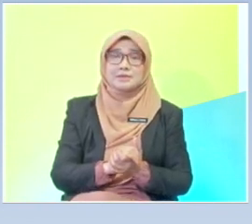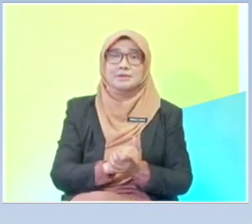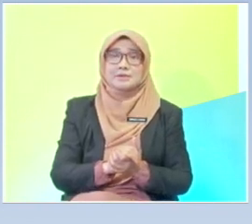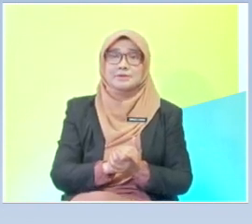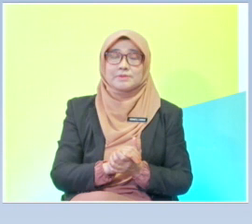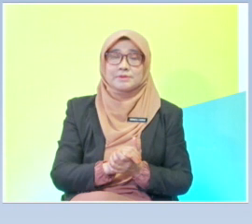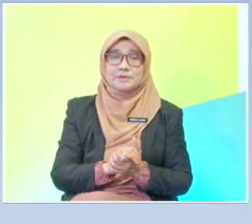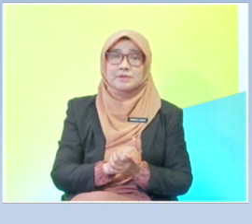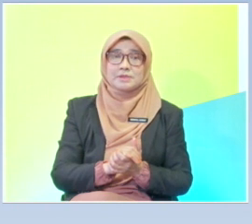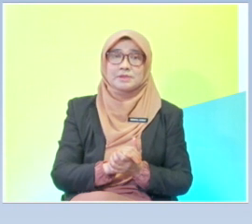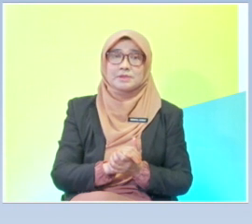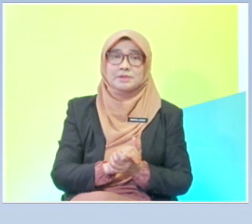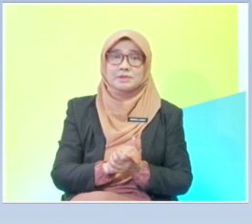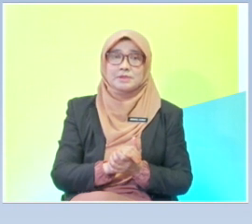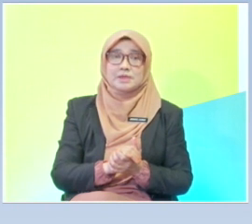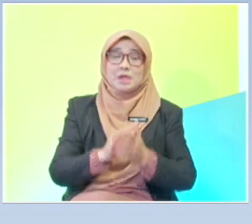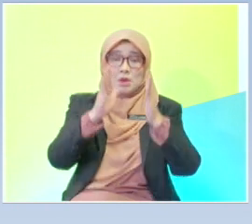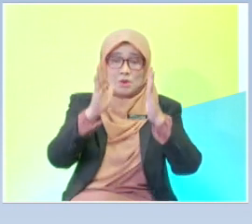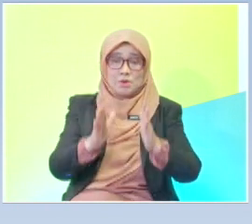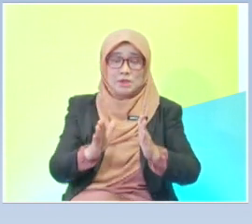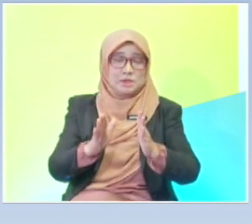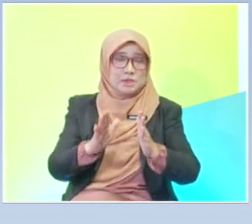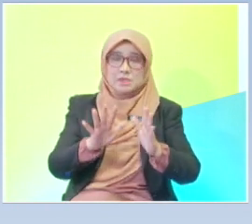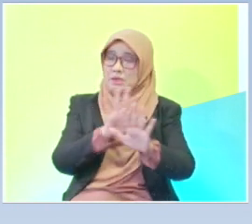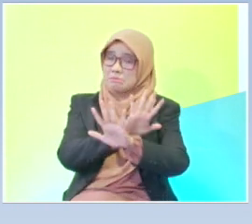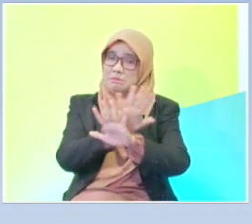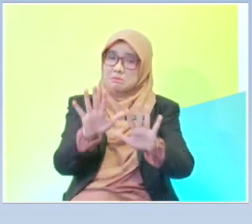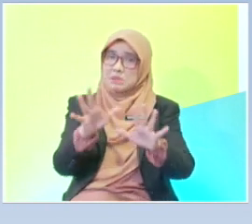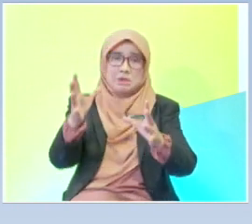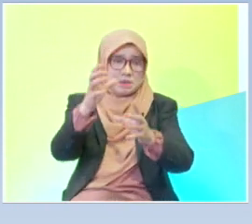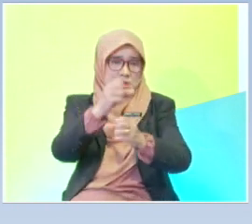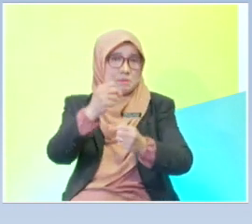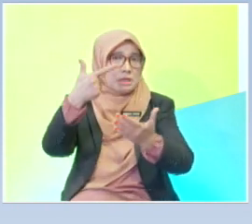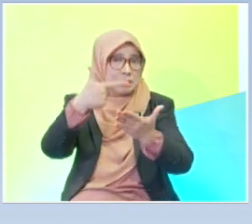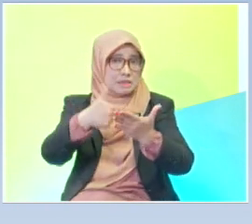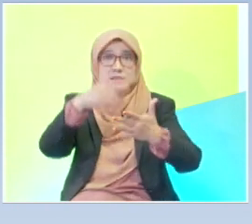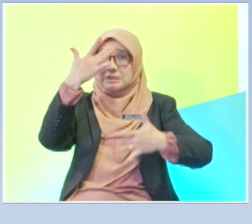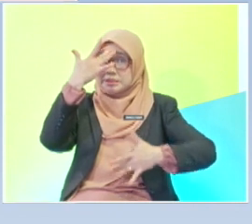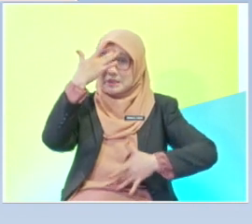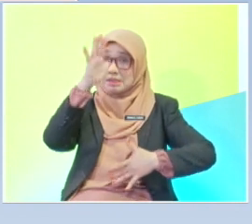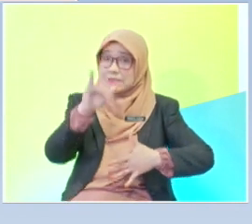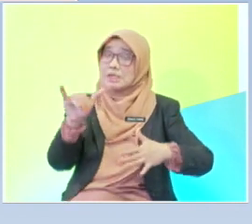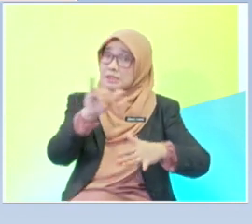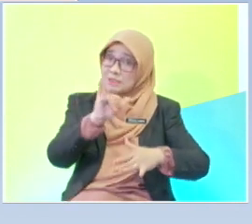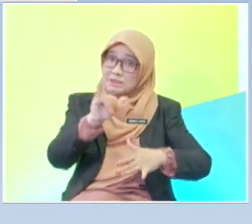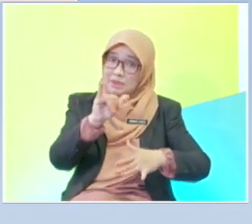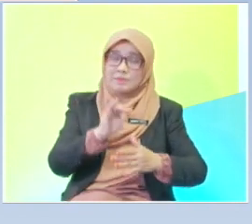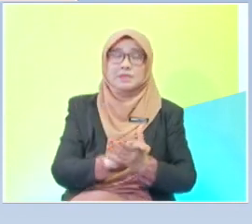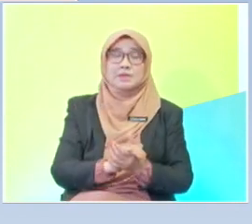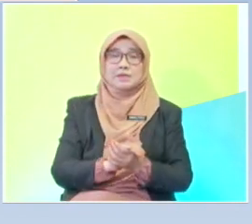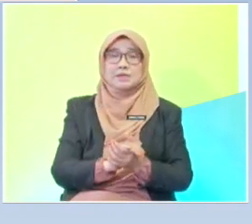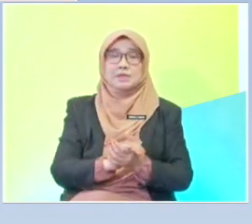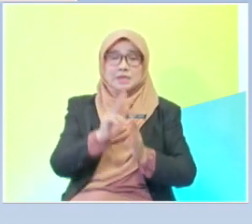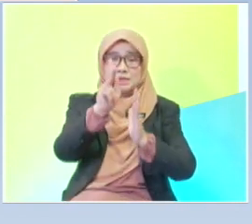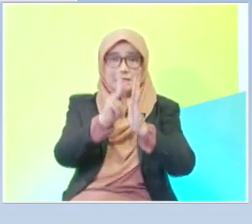Maka seseorang tersebut akan menjadi kebal terhadap penyakit tersebut. Dan dia lebih bersifat berpanjangan. Okey, yang kedua pula